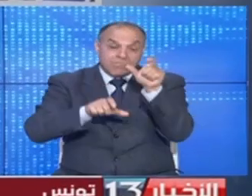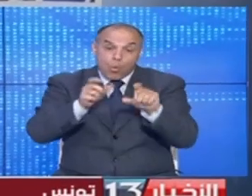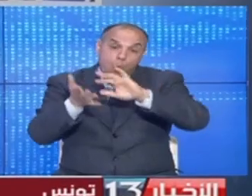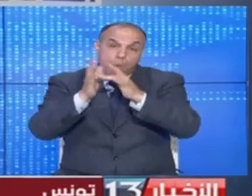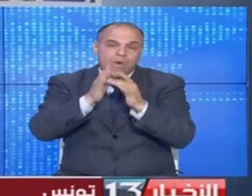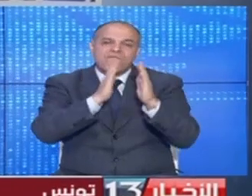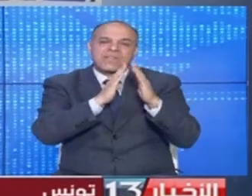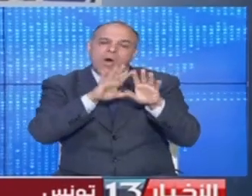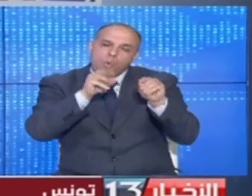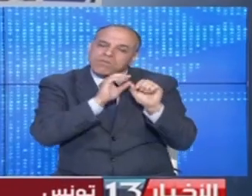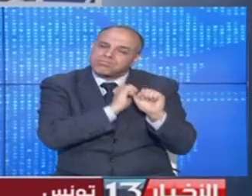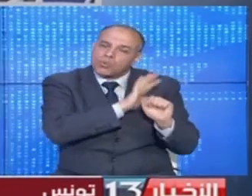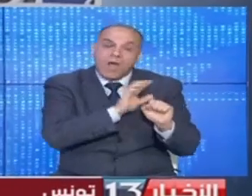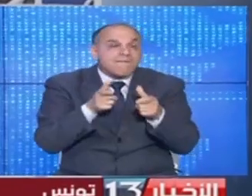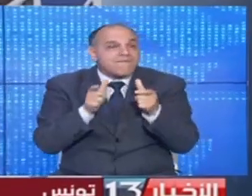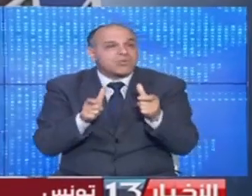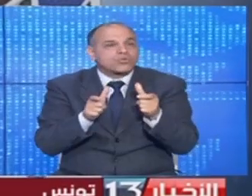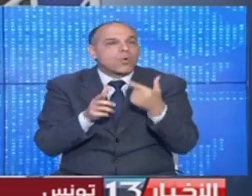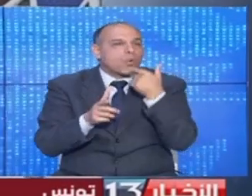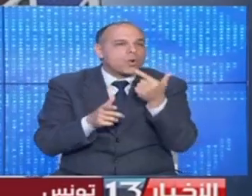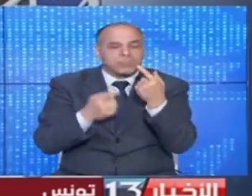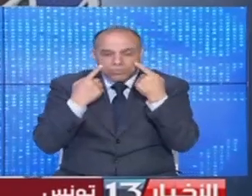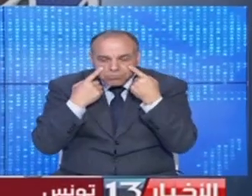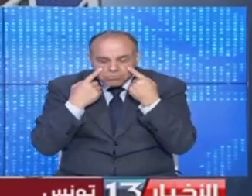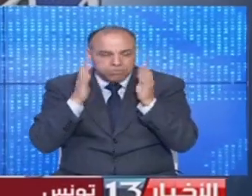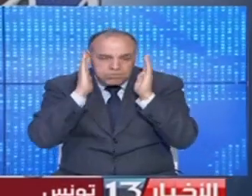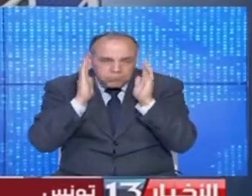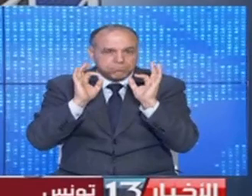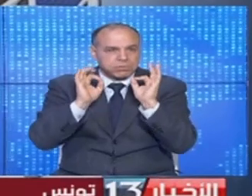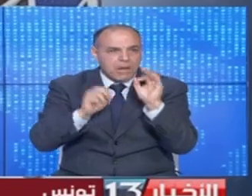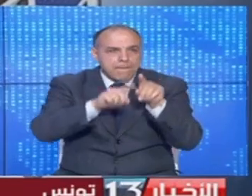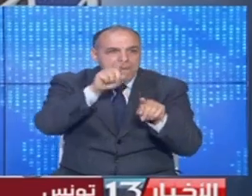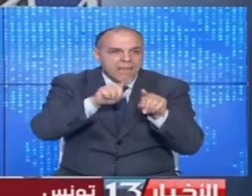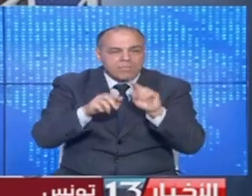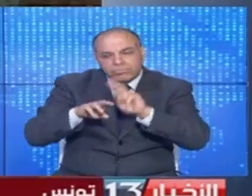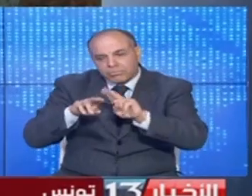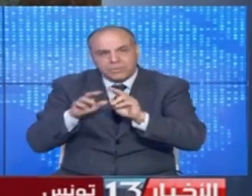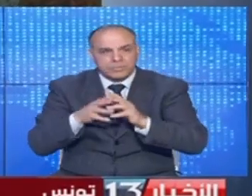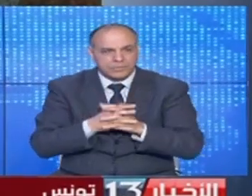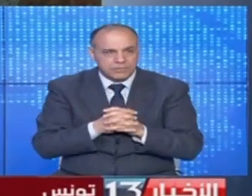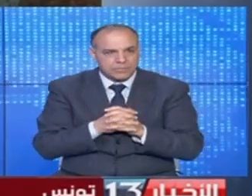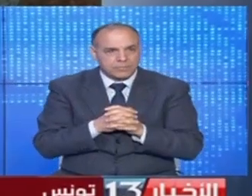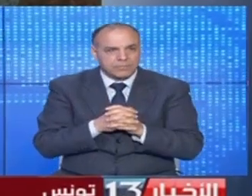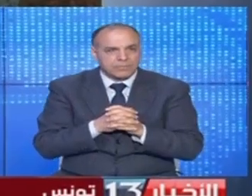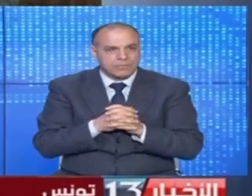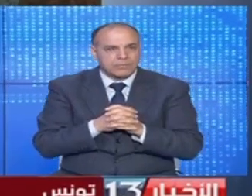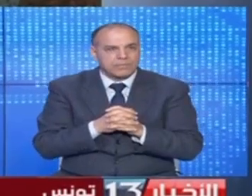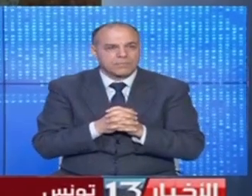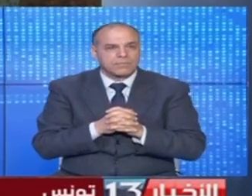لهذه العائله فرصه للالتزام والتامر والتركيز اكثر في بعض الامور مركز